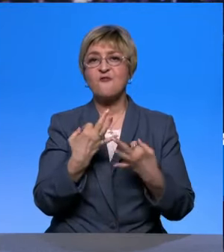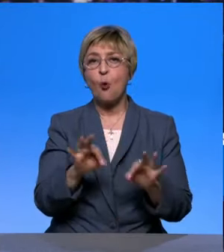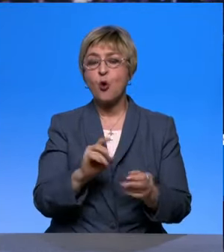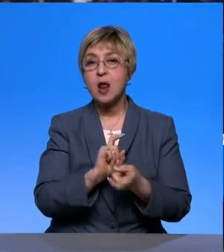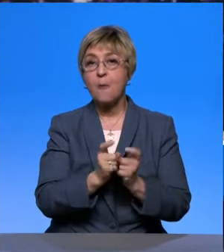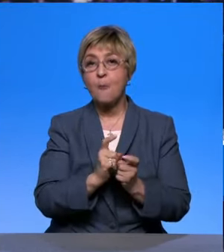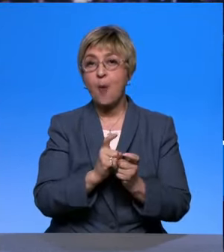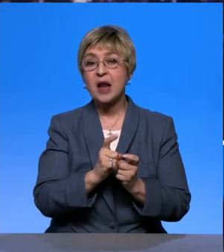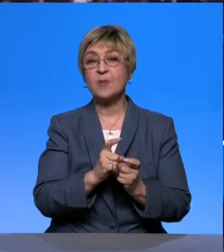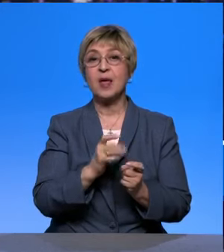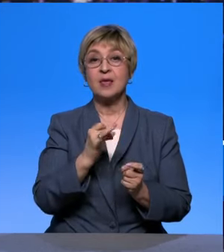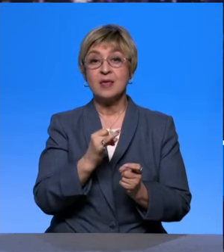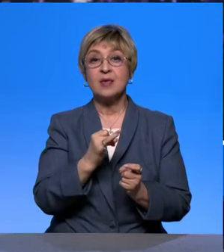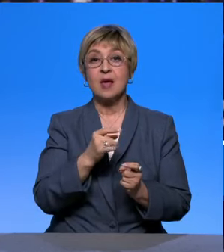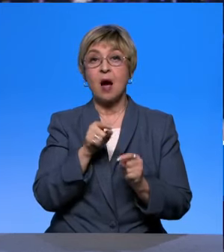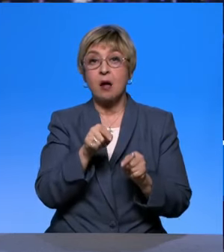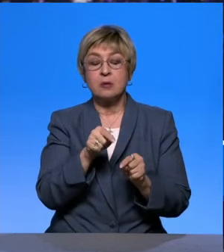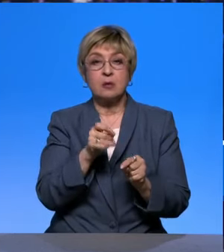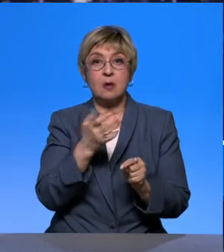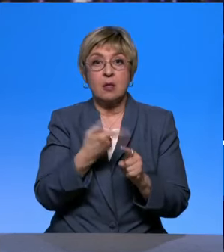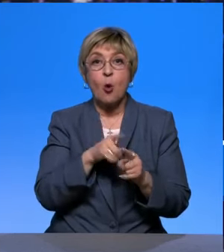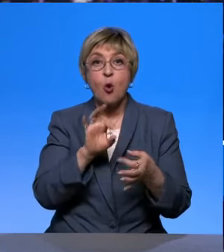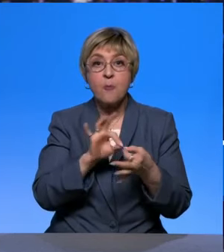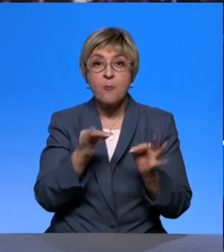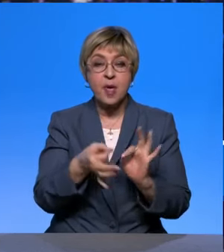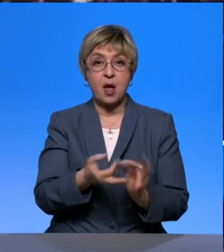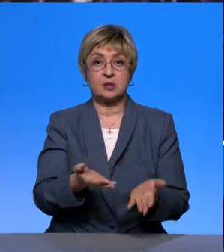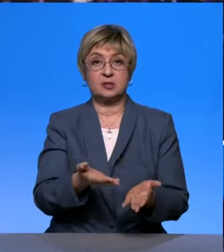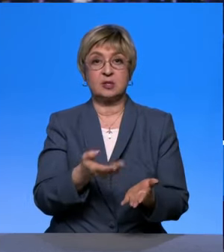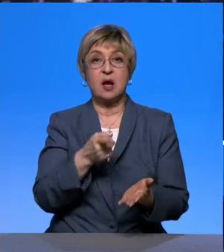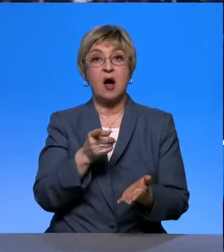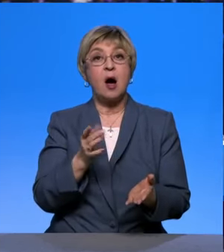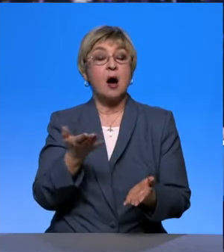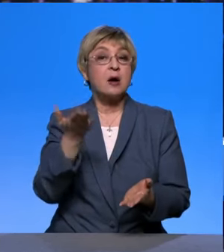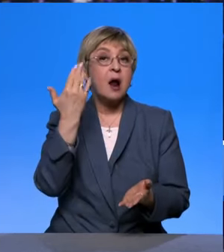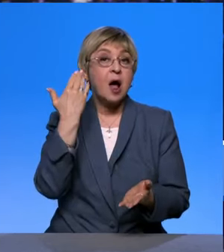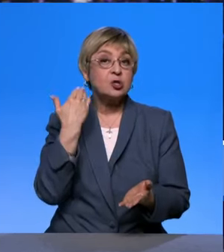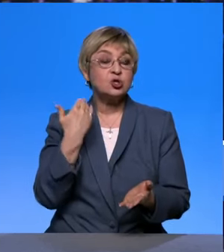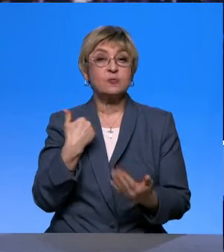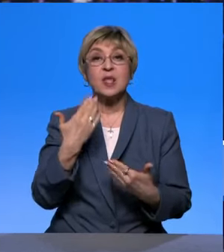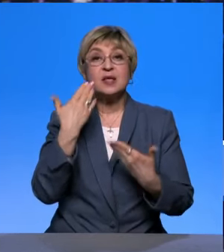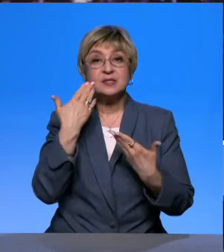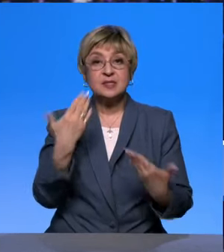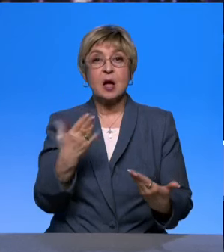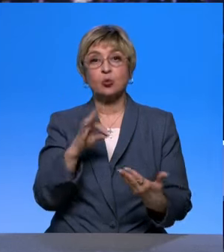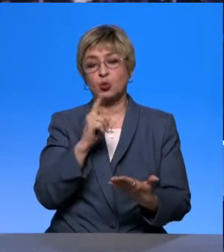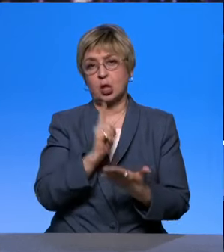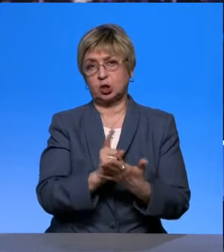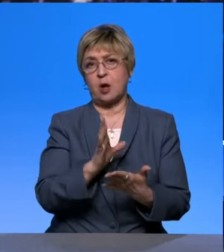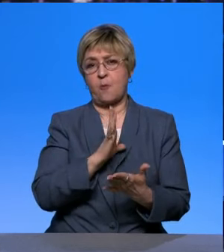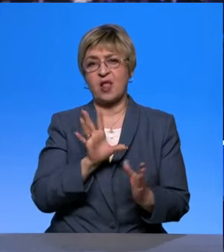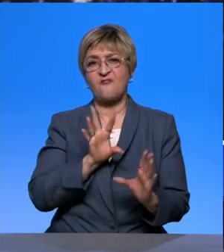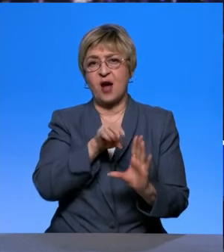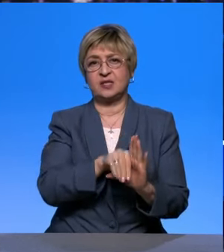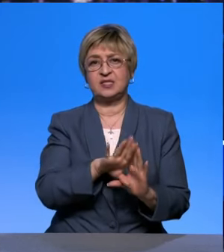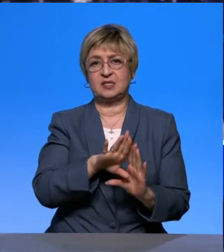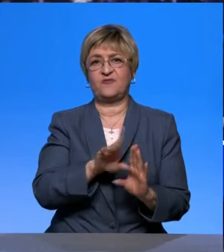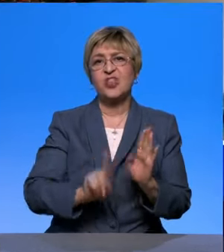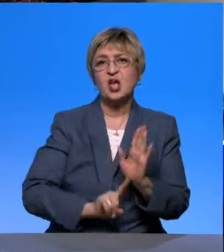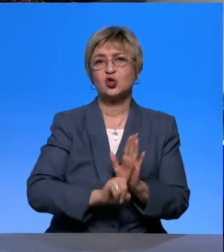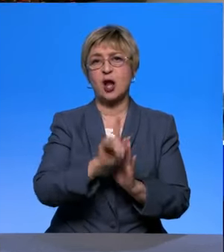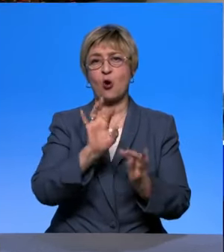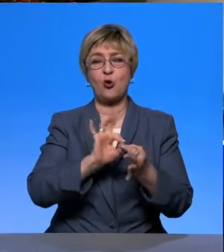даже ассоциируется с Олимпийскими играми. Я не знаю, входила ли она в исторический, на первоначальном этапе, но в каком-то виде, наверное, должна была. Да, ну